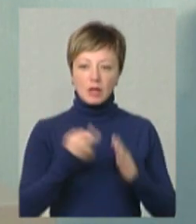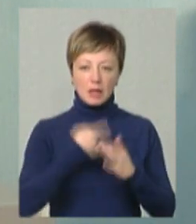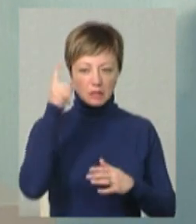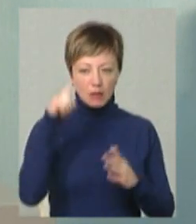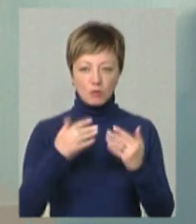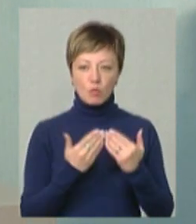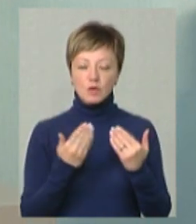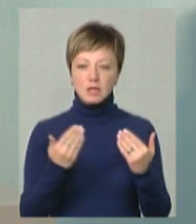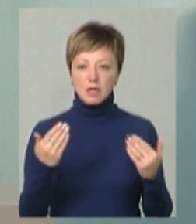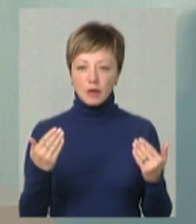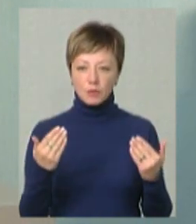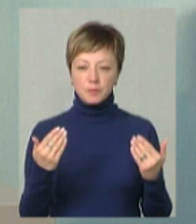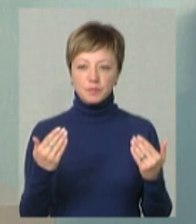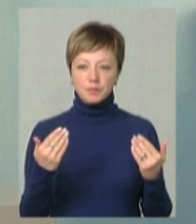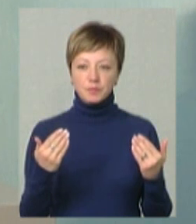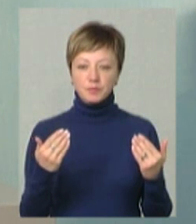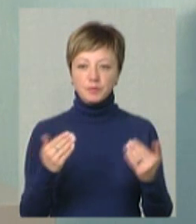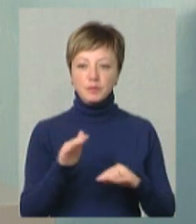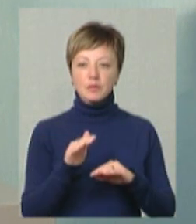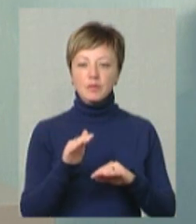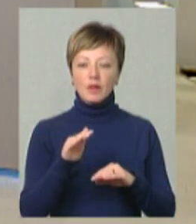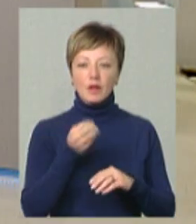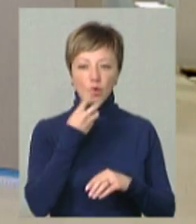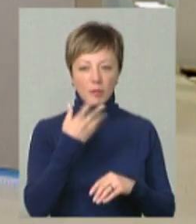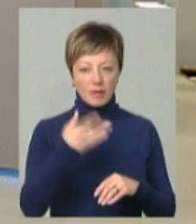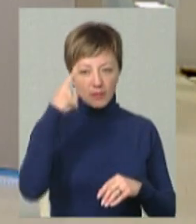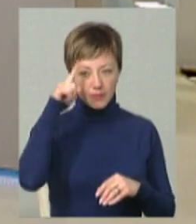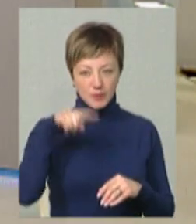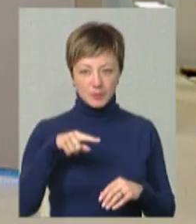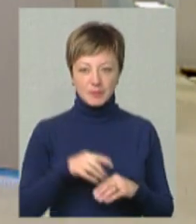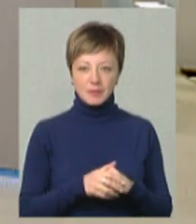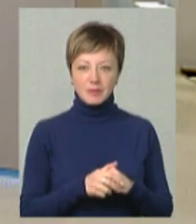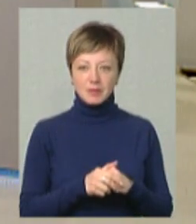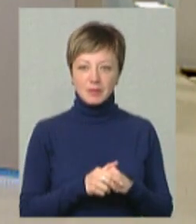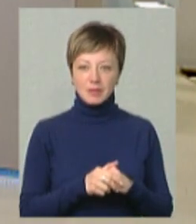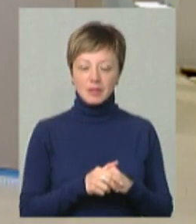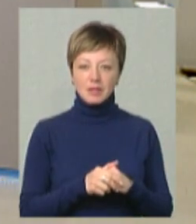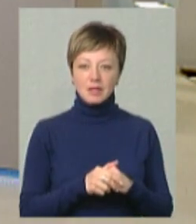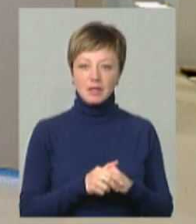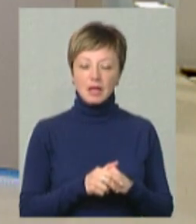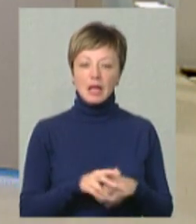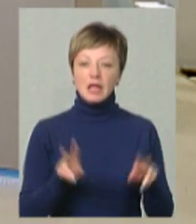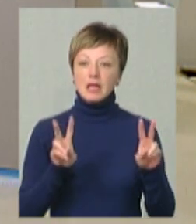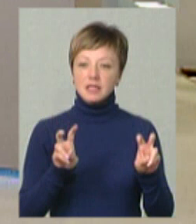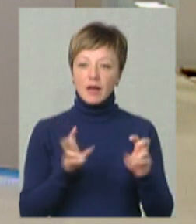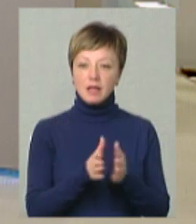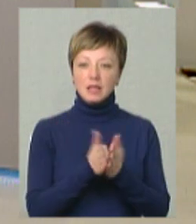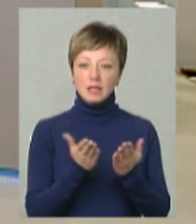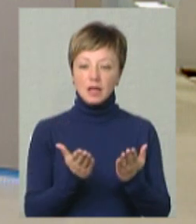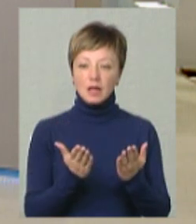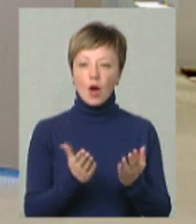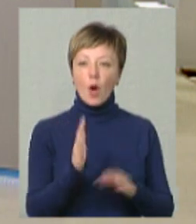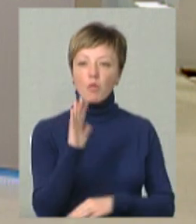музею Сергія Ісюніна, добре вам відомого. Члена топонімічної комісії. Так, називається та книга